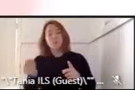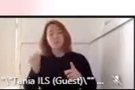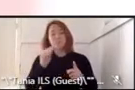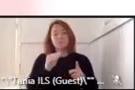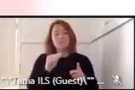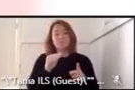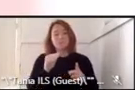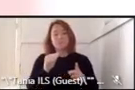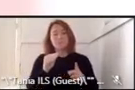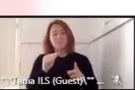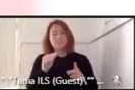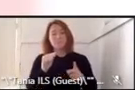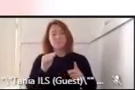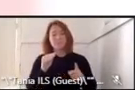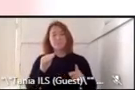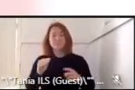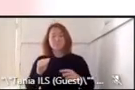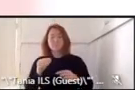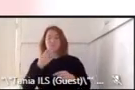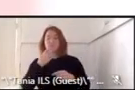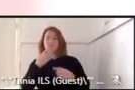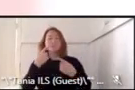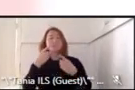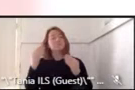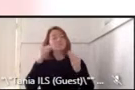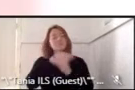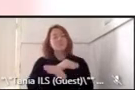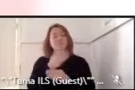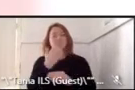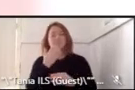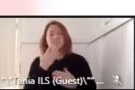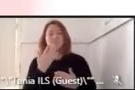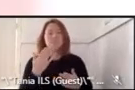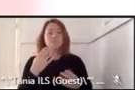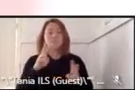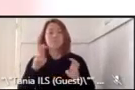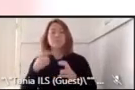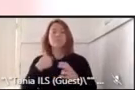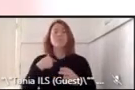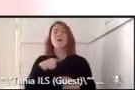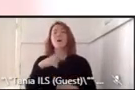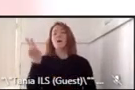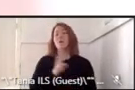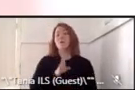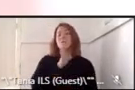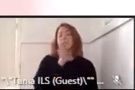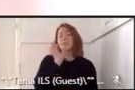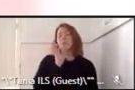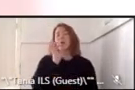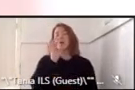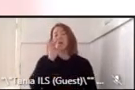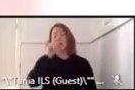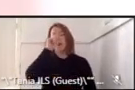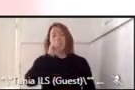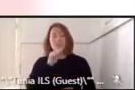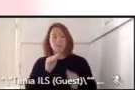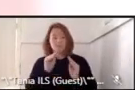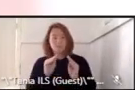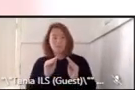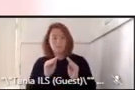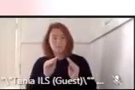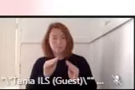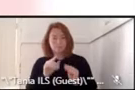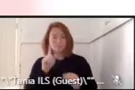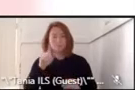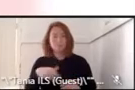aquesta discriminació, en aquesta desigualtat, com per exemple doncs, elements relatius també a l'origen o a l'edat. No? I això ens permet també doncs, tenir aquest dossier